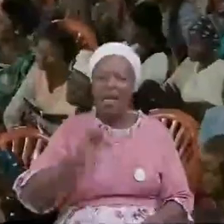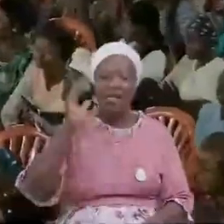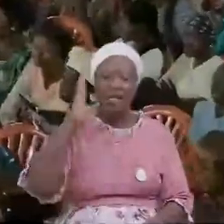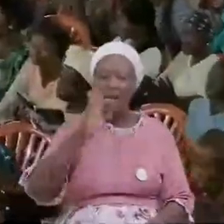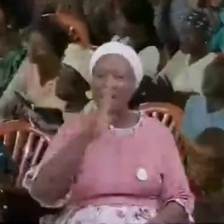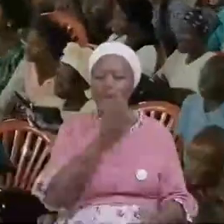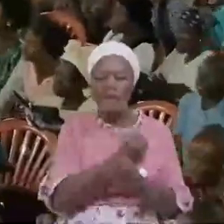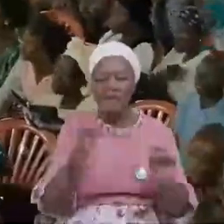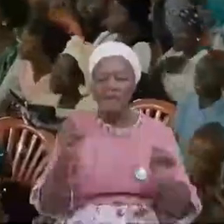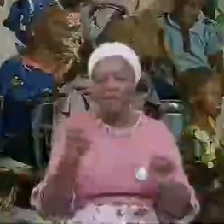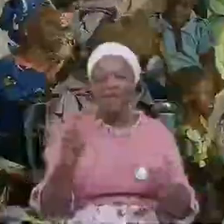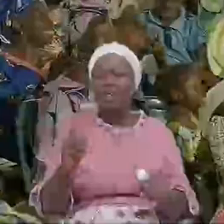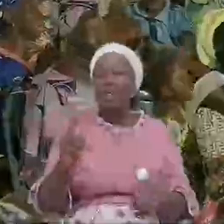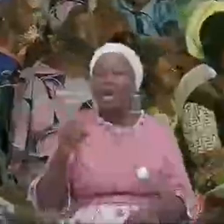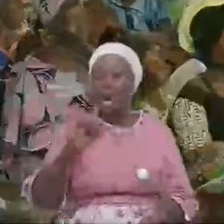Je serai sauvé.